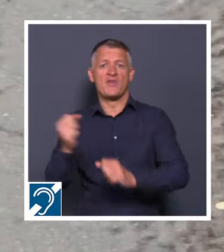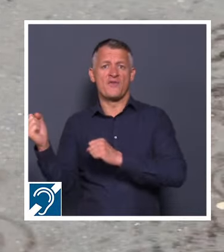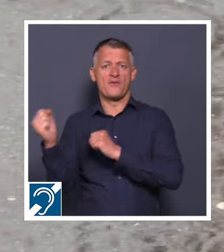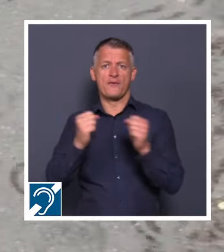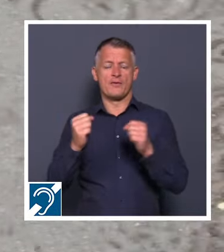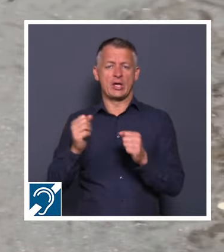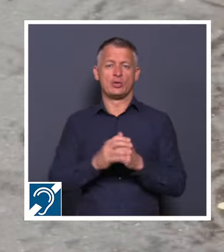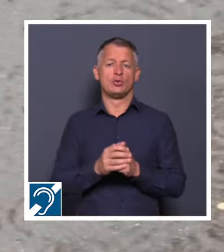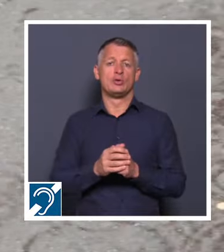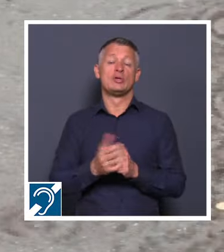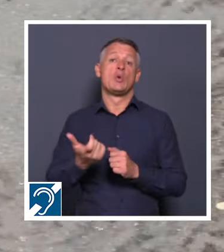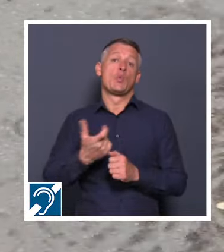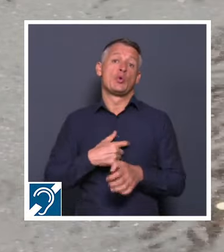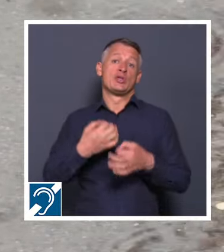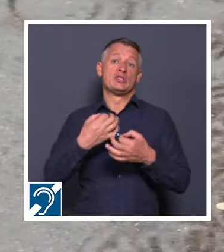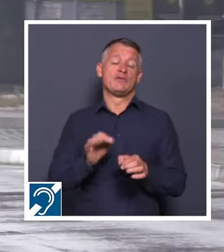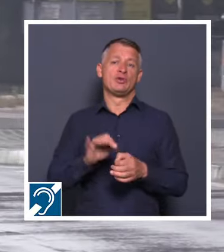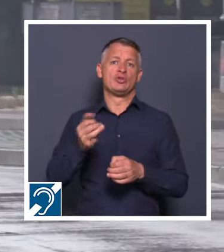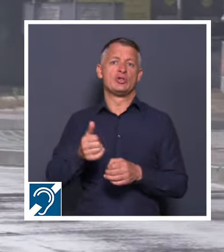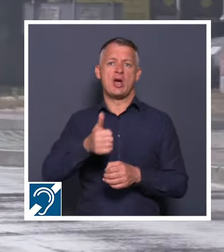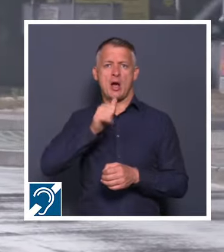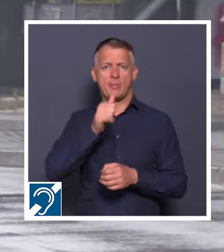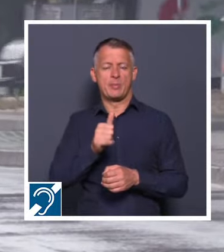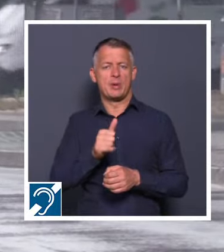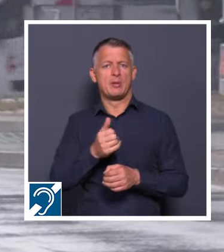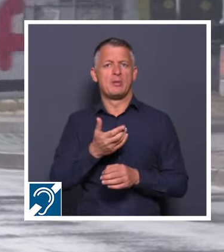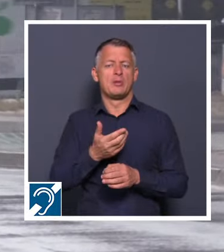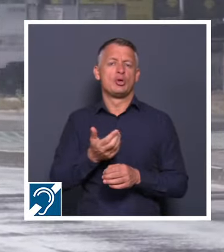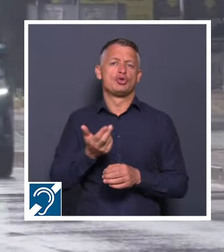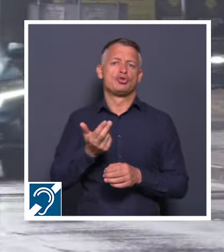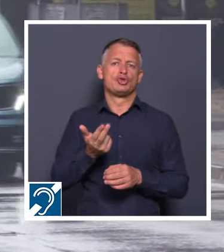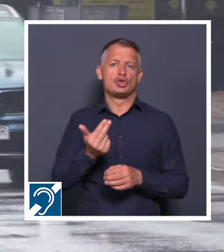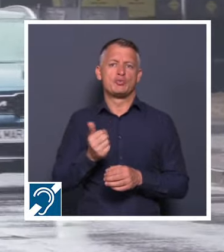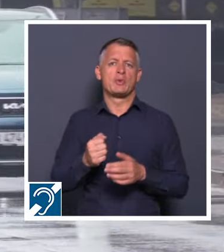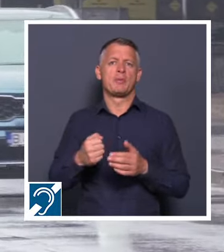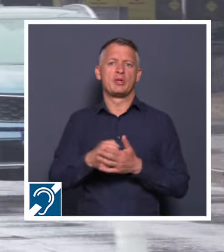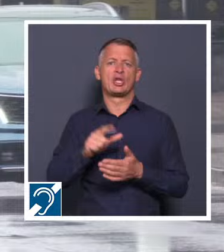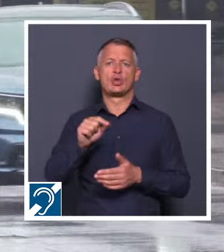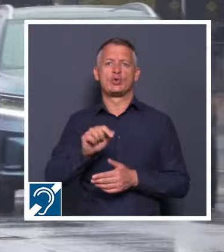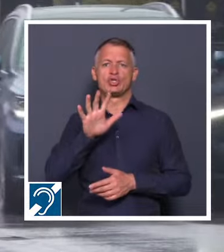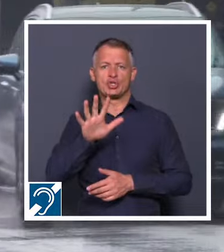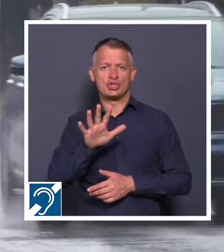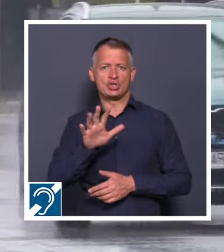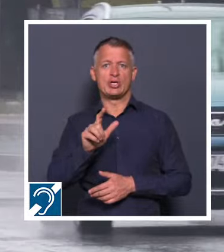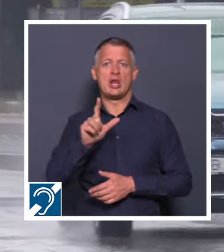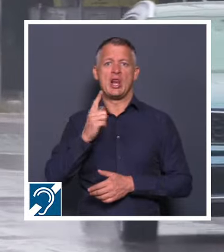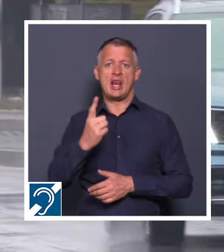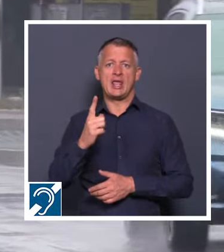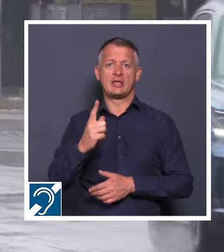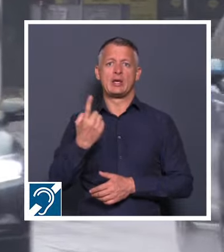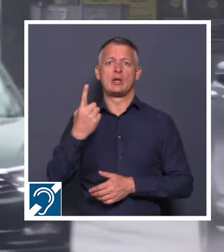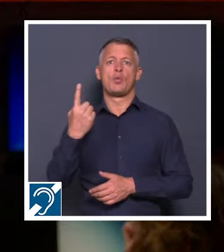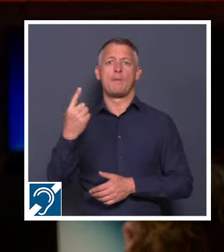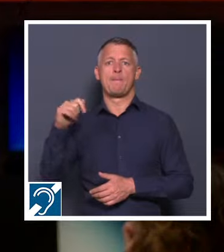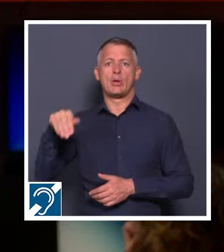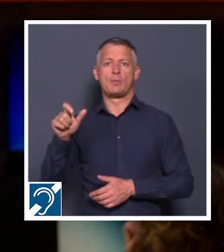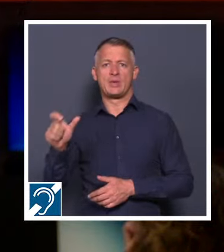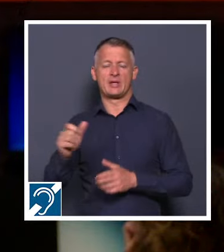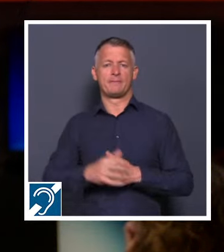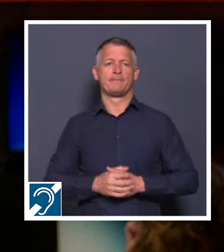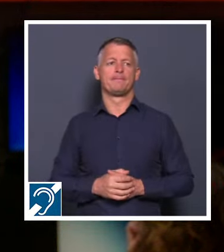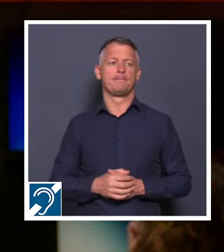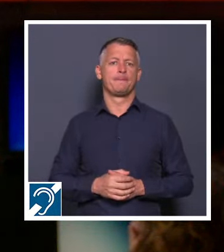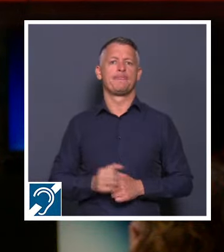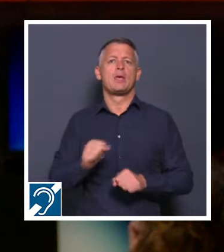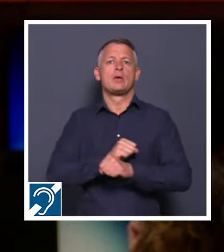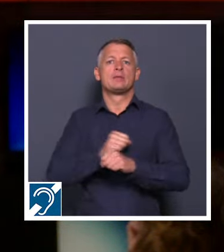vântului, izolat pot fi și cantități mai însemnate de apă, 15-25 de litri pe metru pătrat.